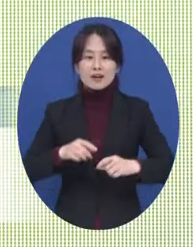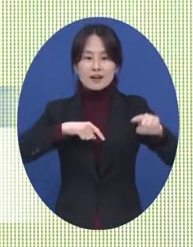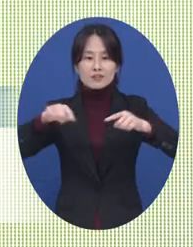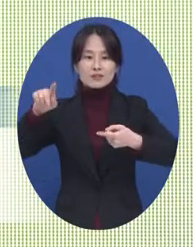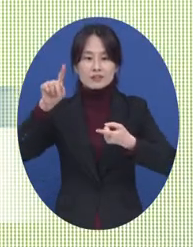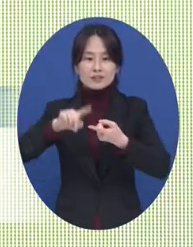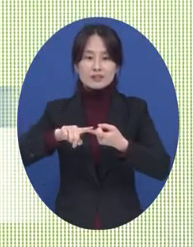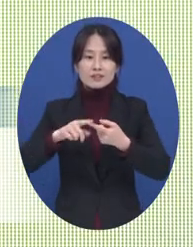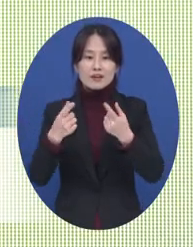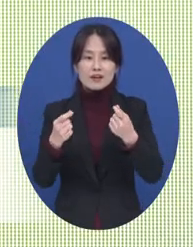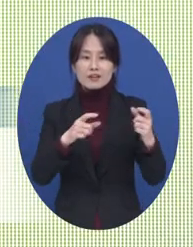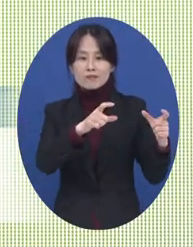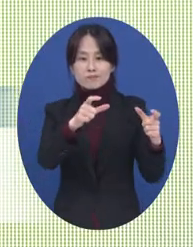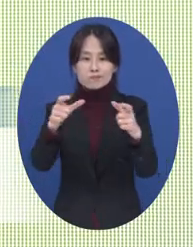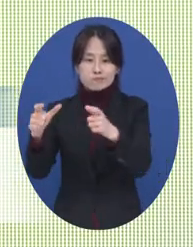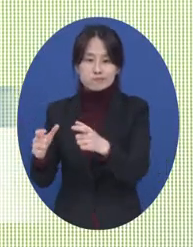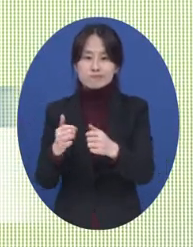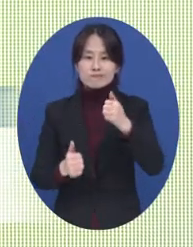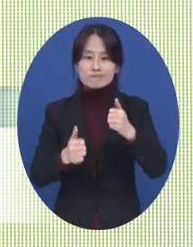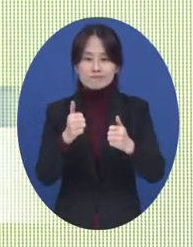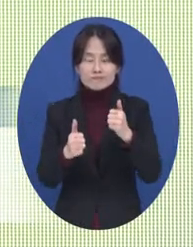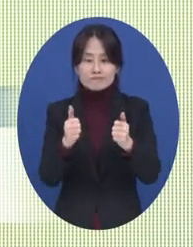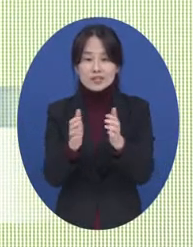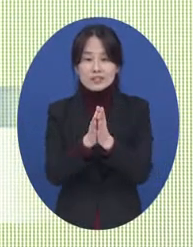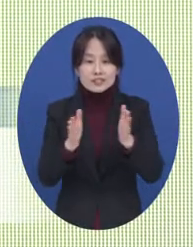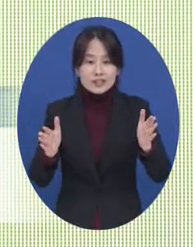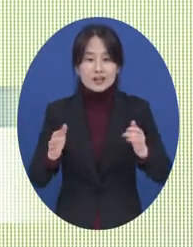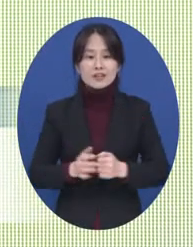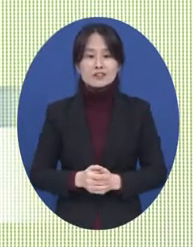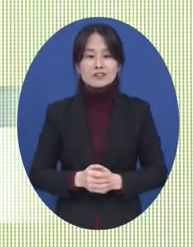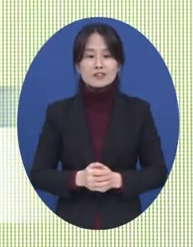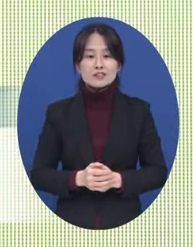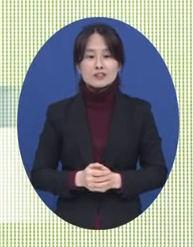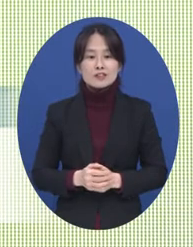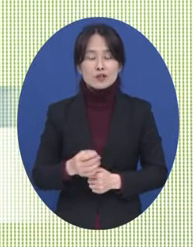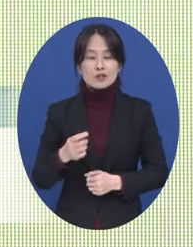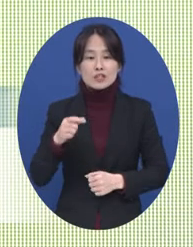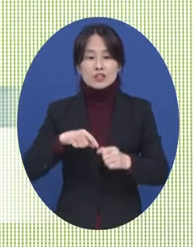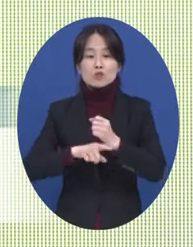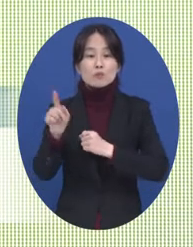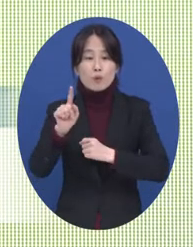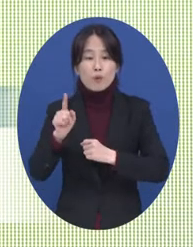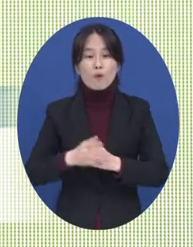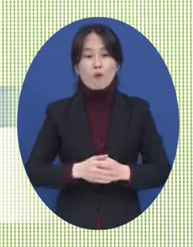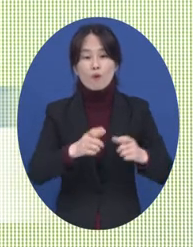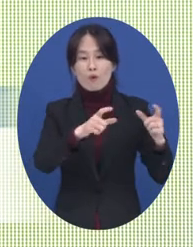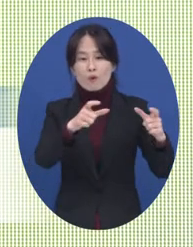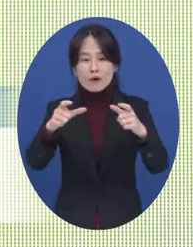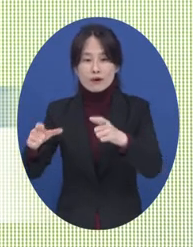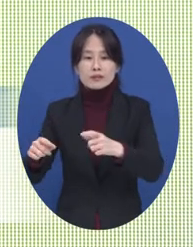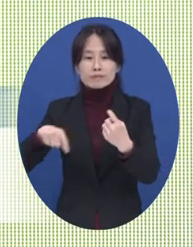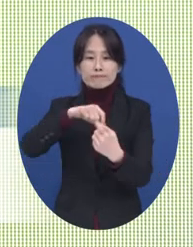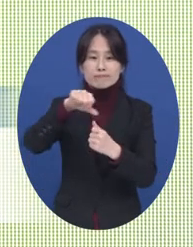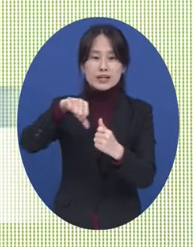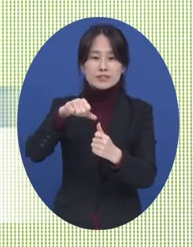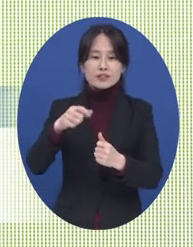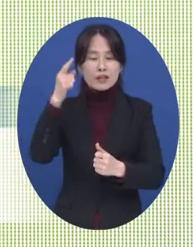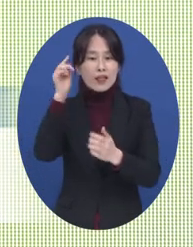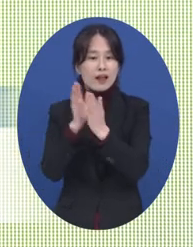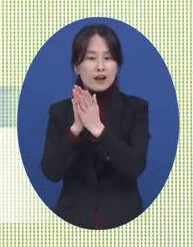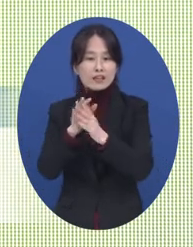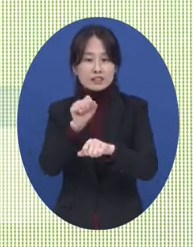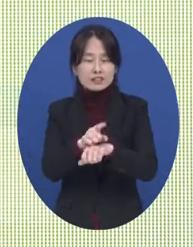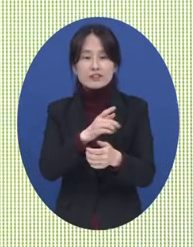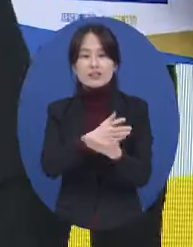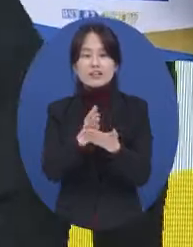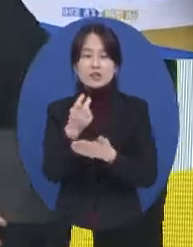정책 관련해서 이렇게 각 지역 단위의 경쟁을 유도하는 것은 사실은 각 시군 단위의 행정의 자율성과 다양성을 보장하기